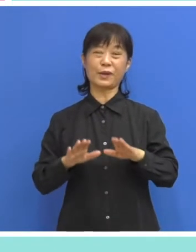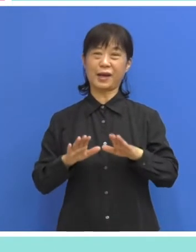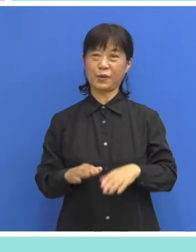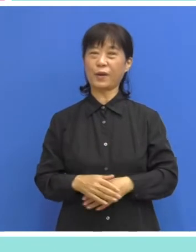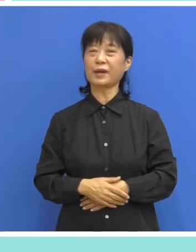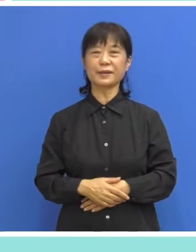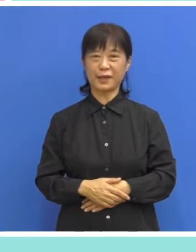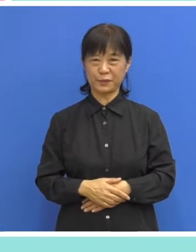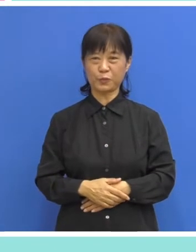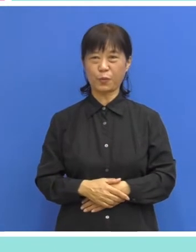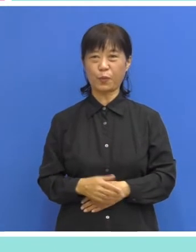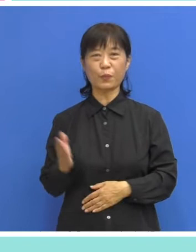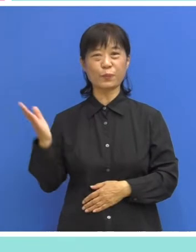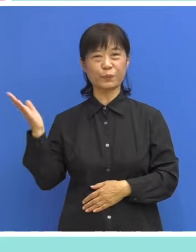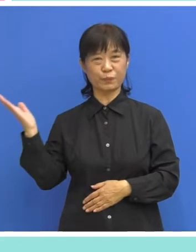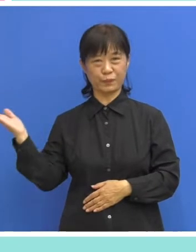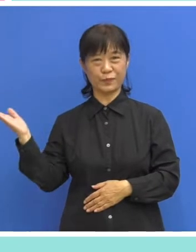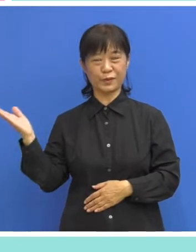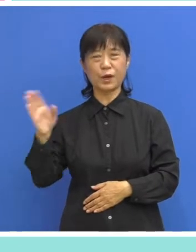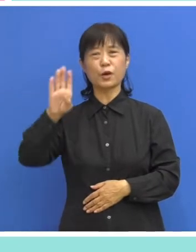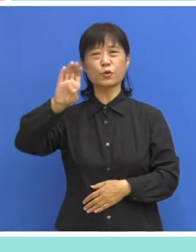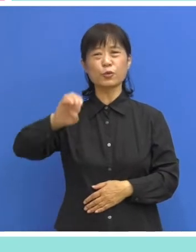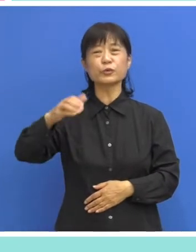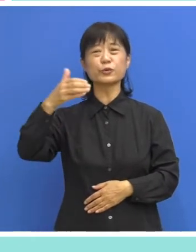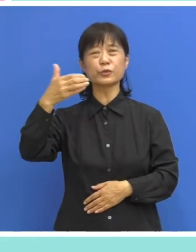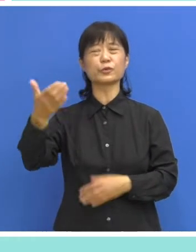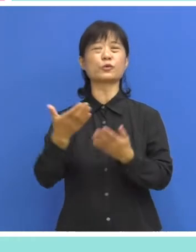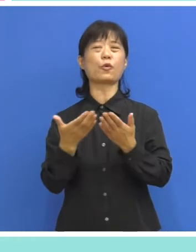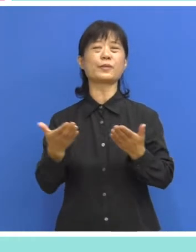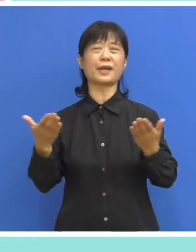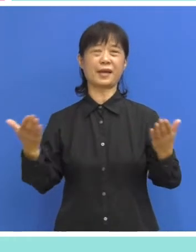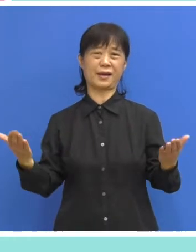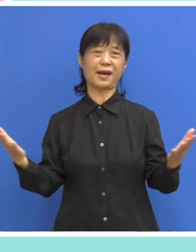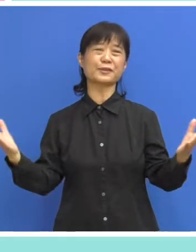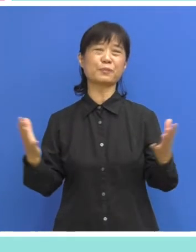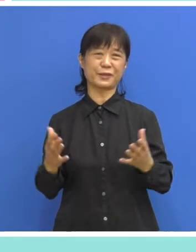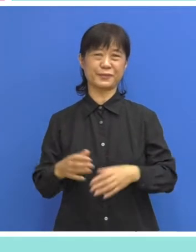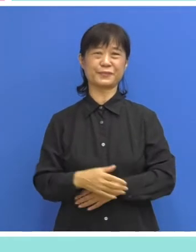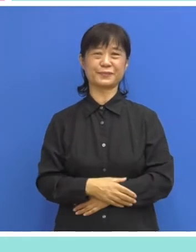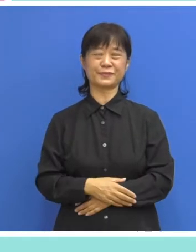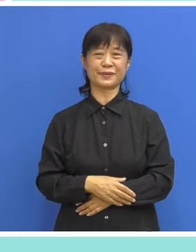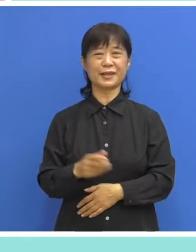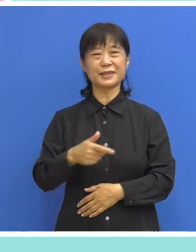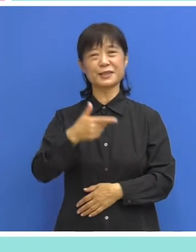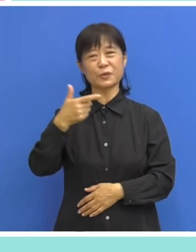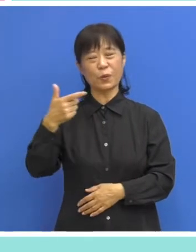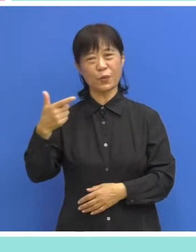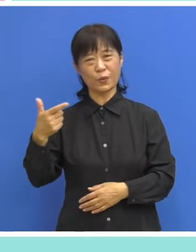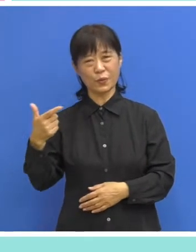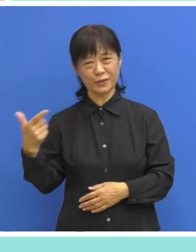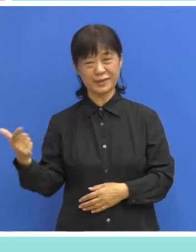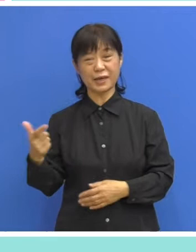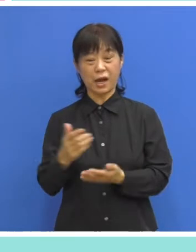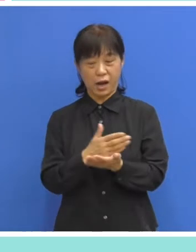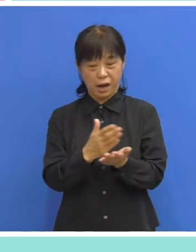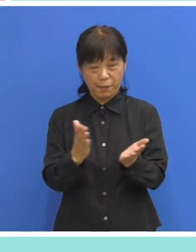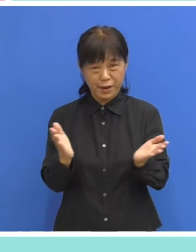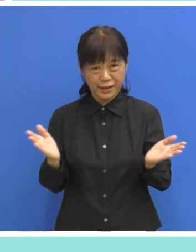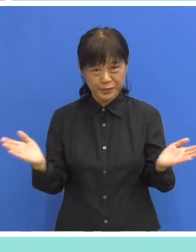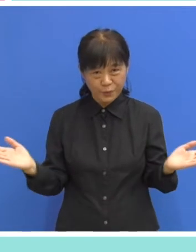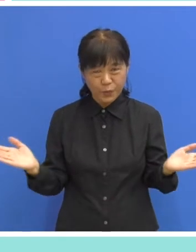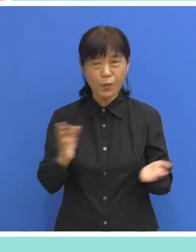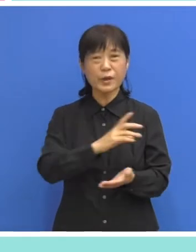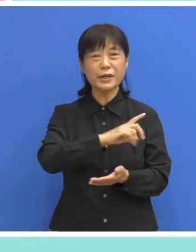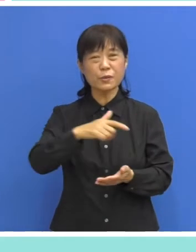んと49店舗、 ね、 県内から集まりますので、非常に幅広い豊富